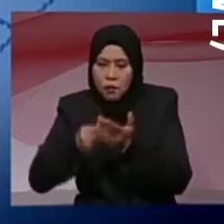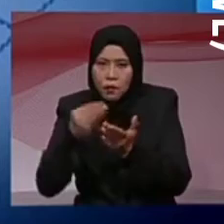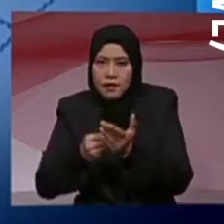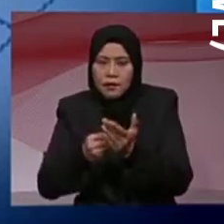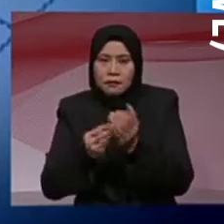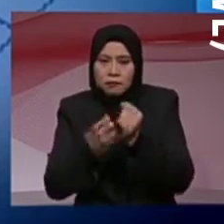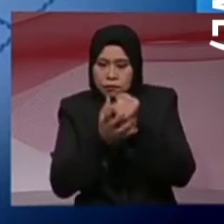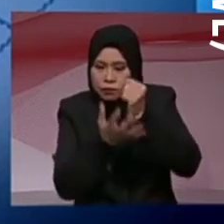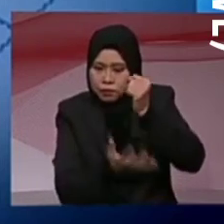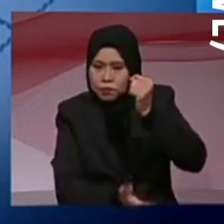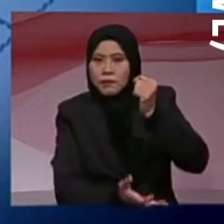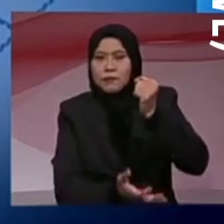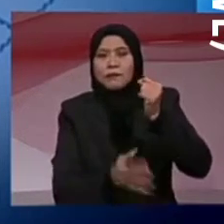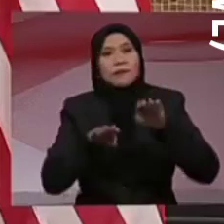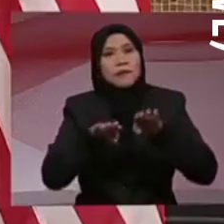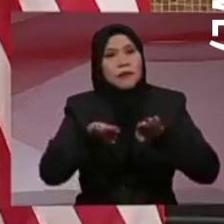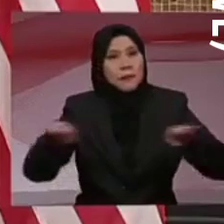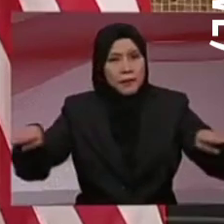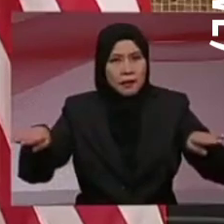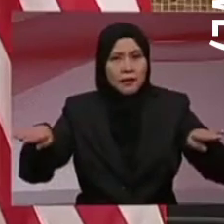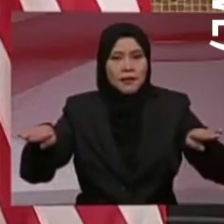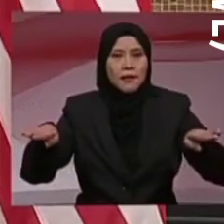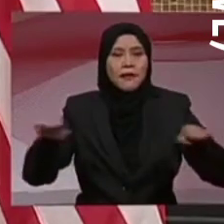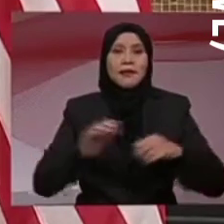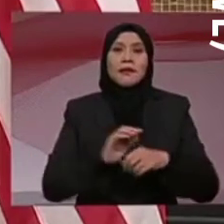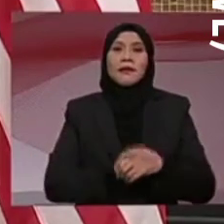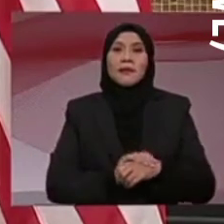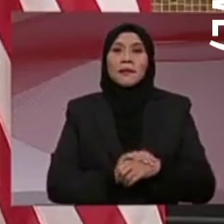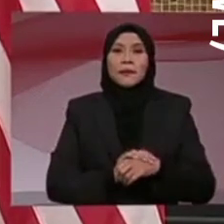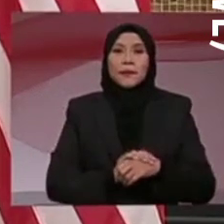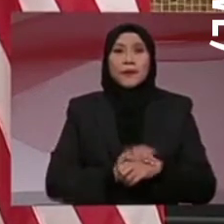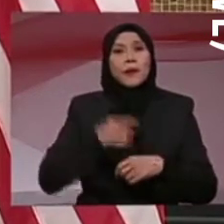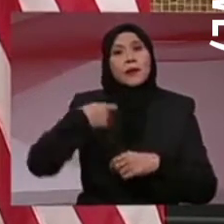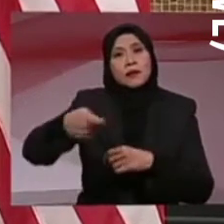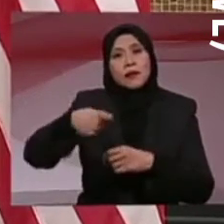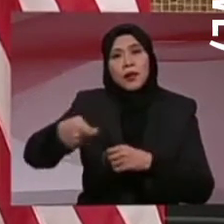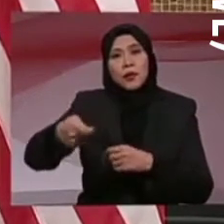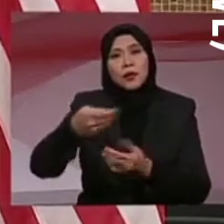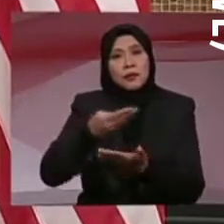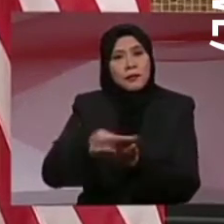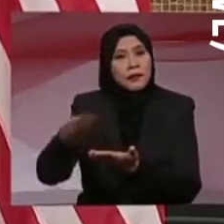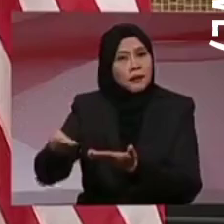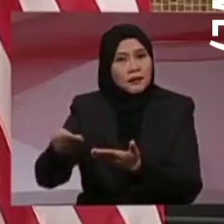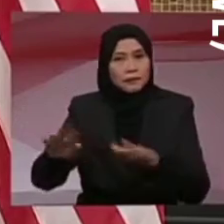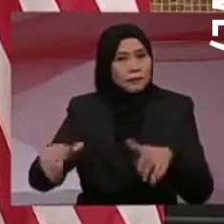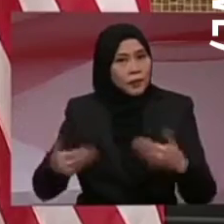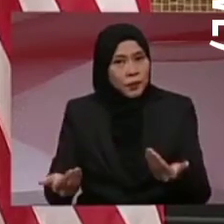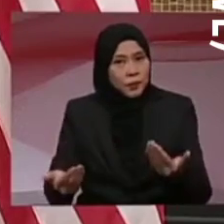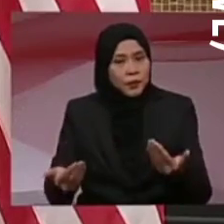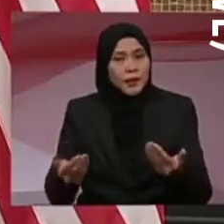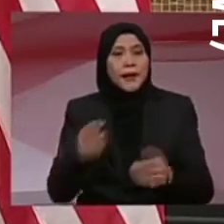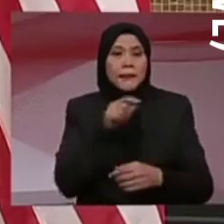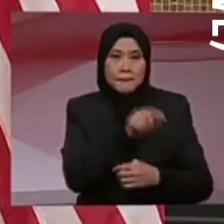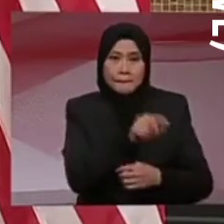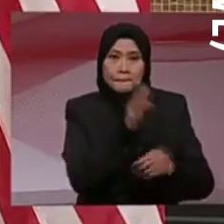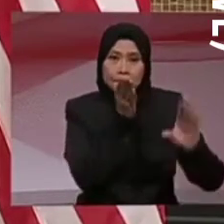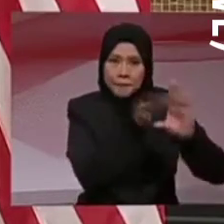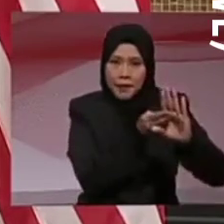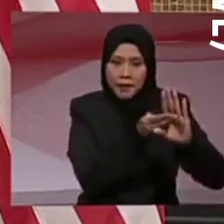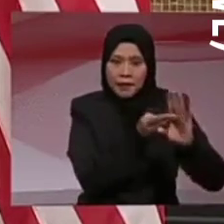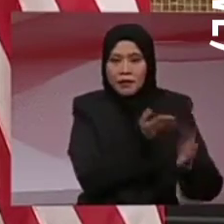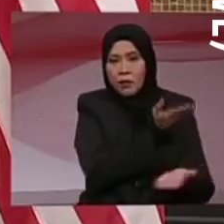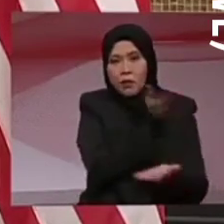stabil hai bagi pinjaman sewa-beli pula PH Bang akan turut